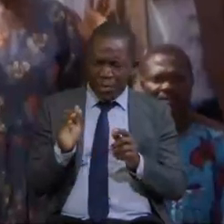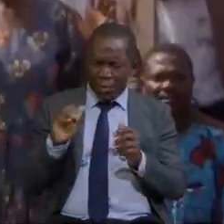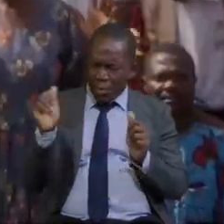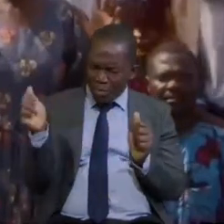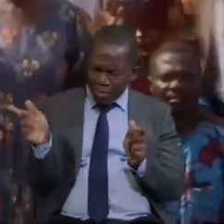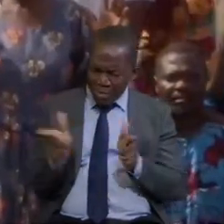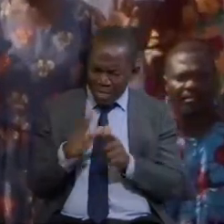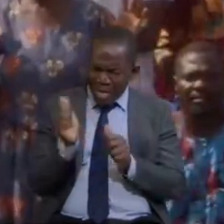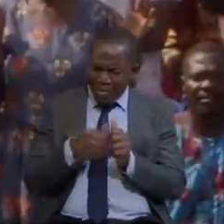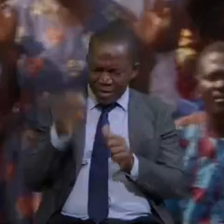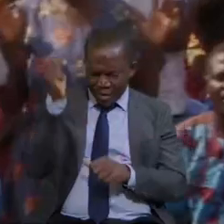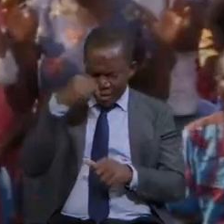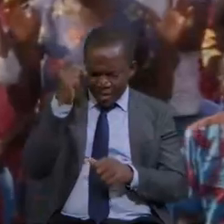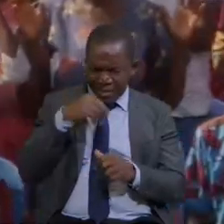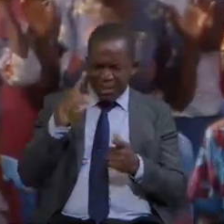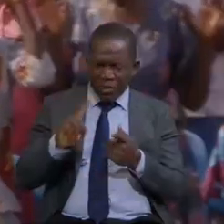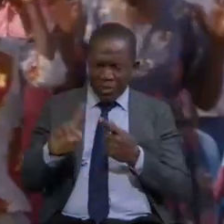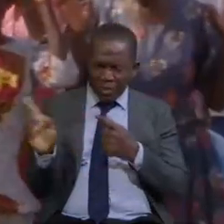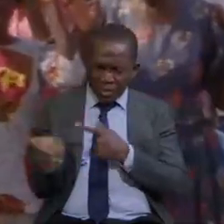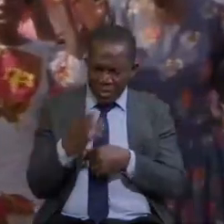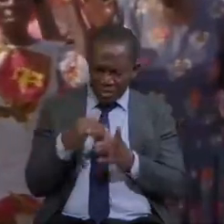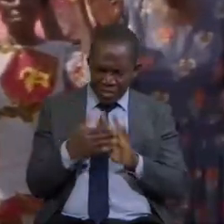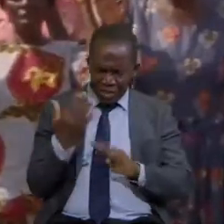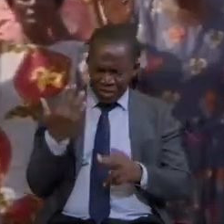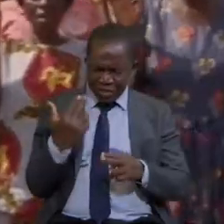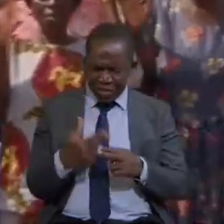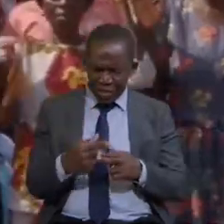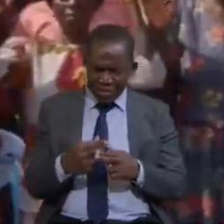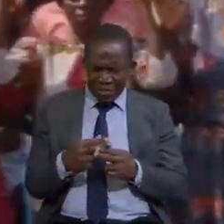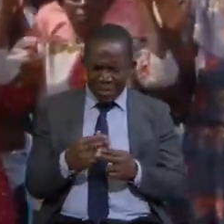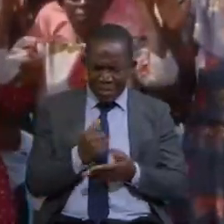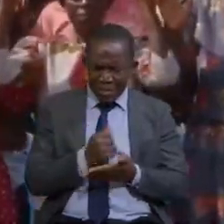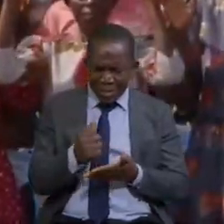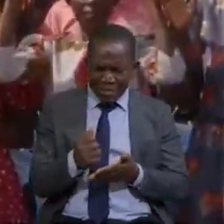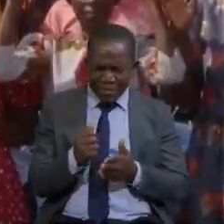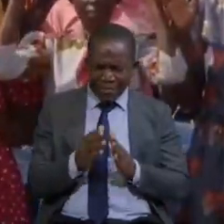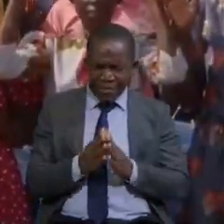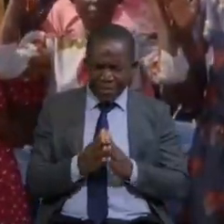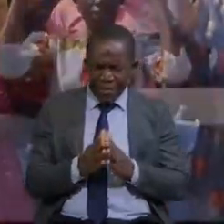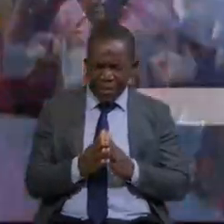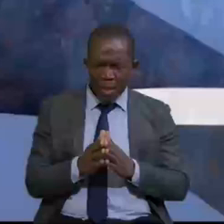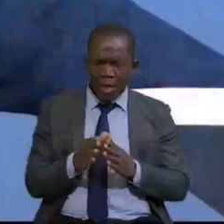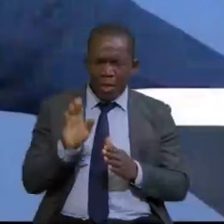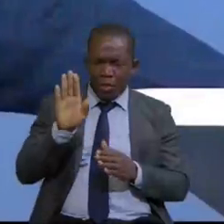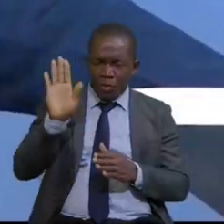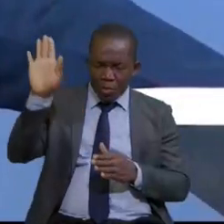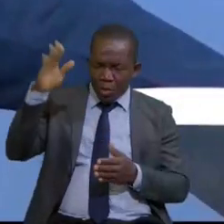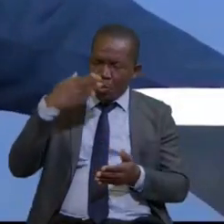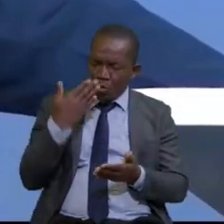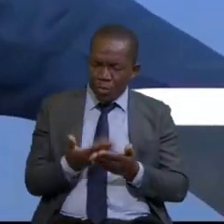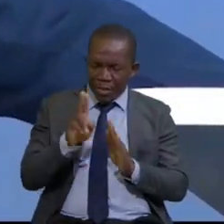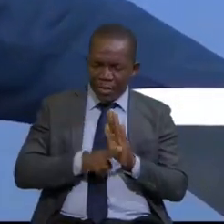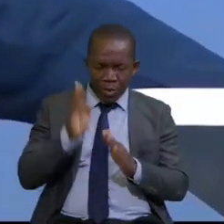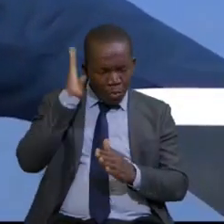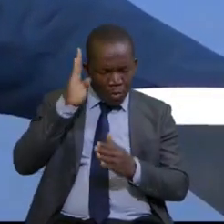nos besoins au nom de Jésus. Ta bonté coulera dans chaque vie. Ton bonheur